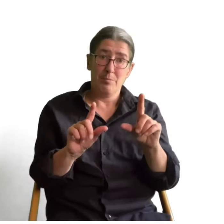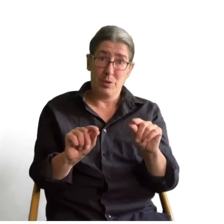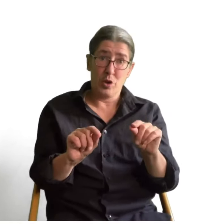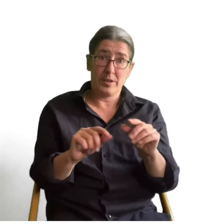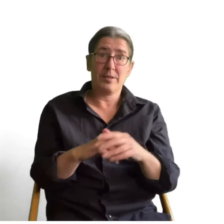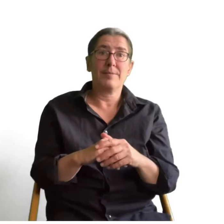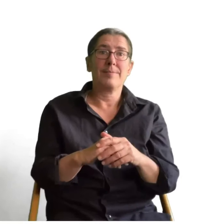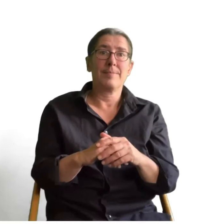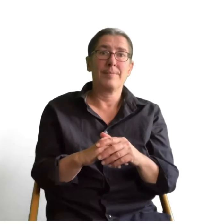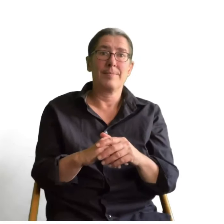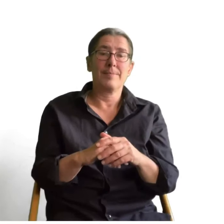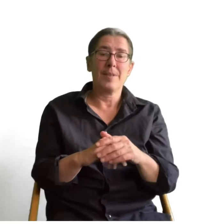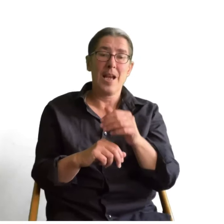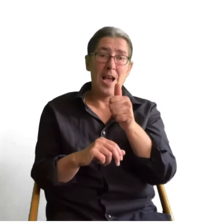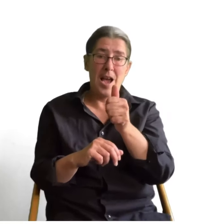Das heißt also,